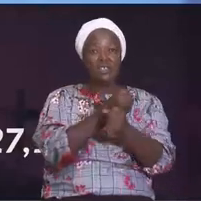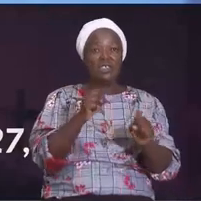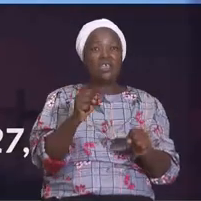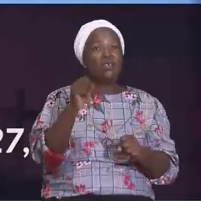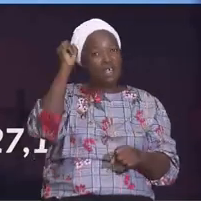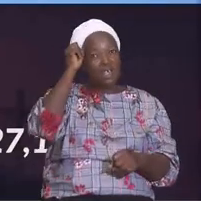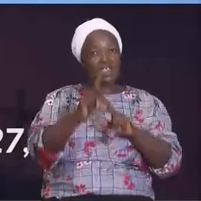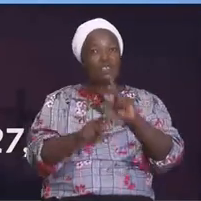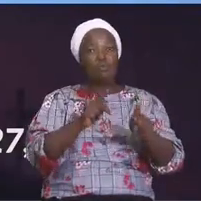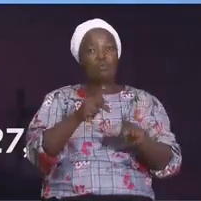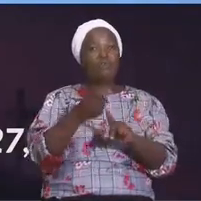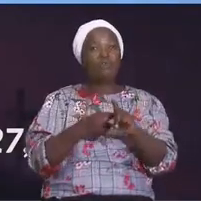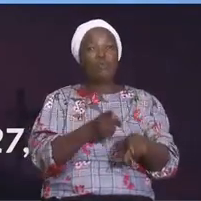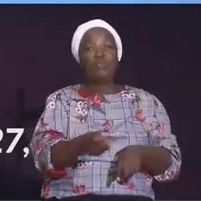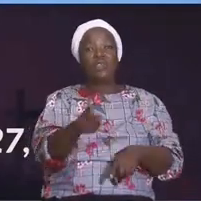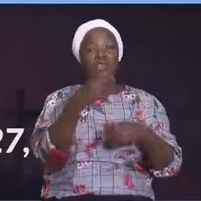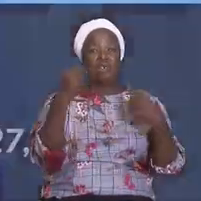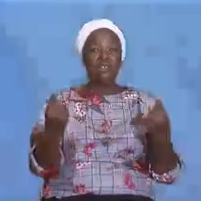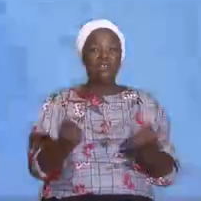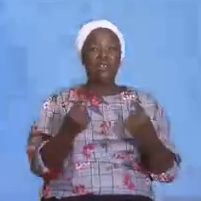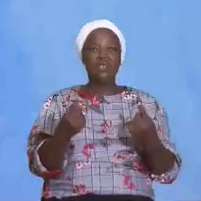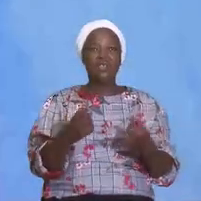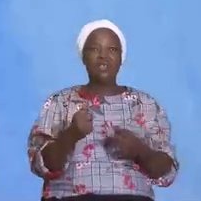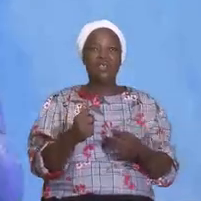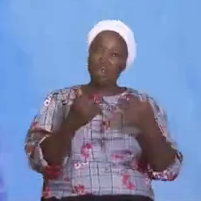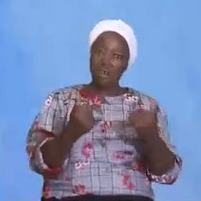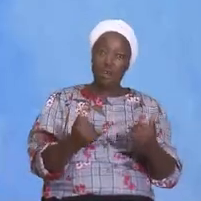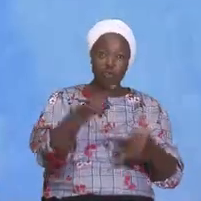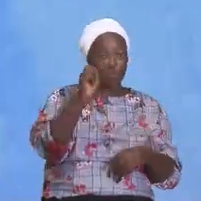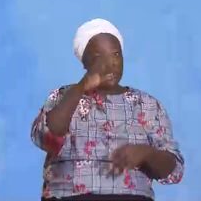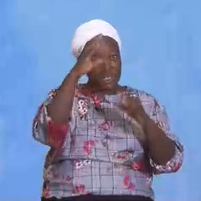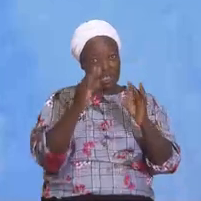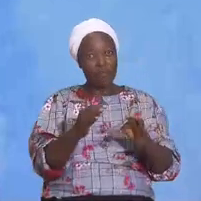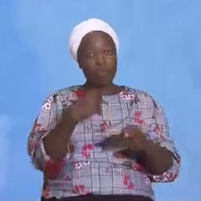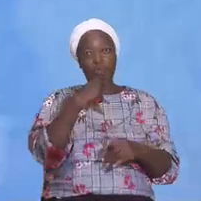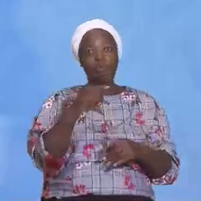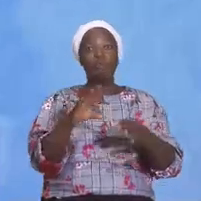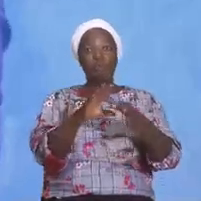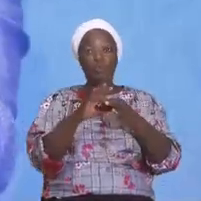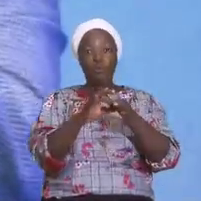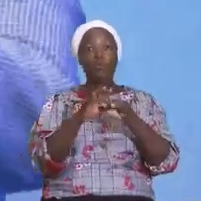de ses péchés. Il sauvera son peuple de ses péchés.